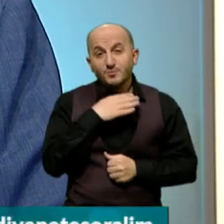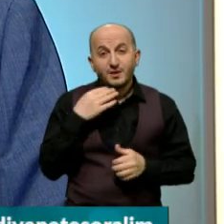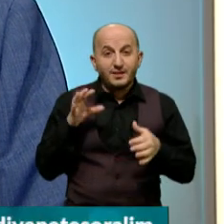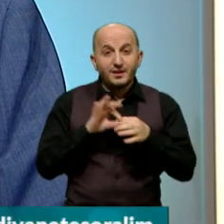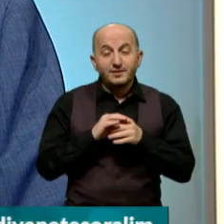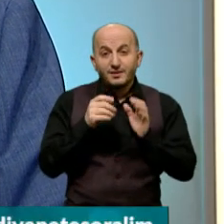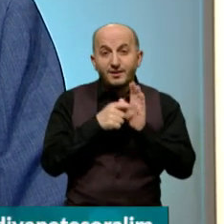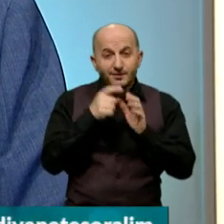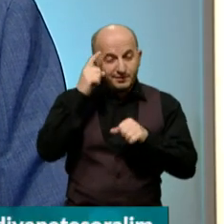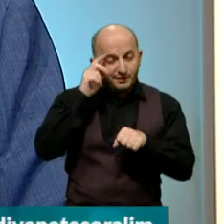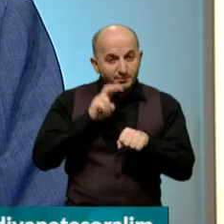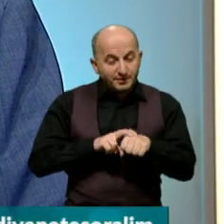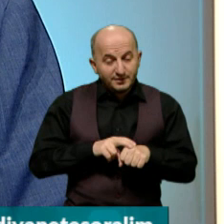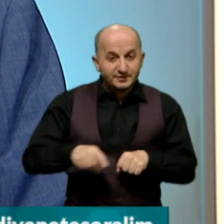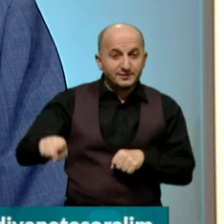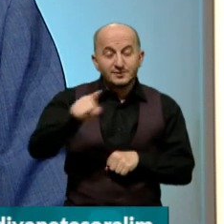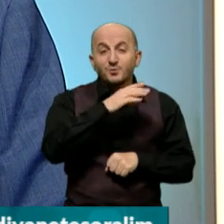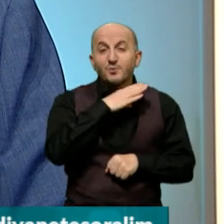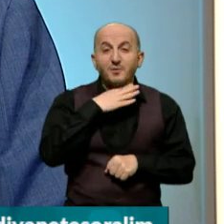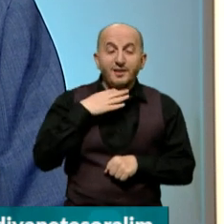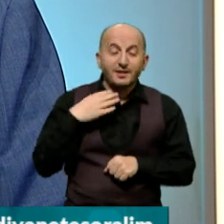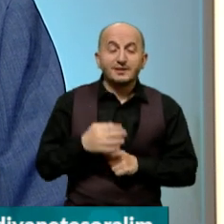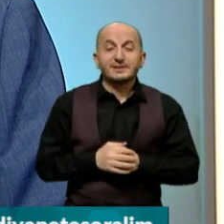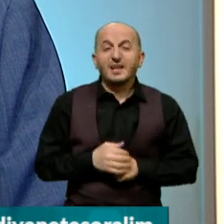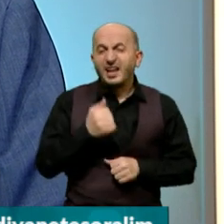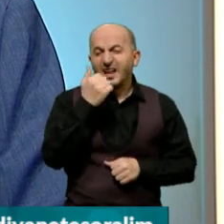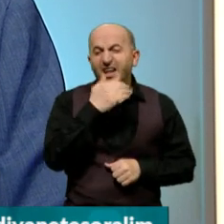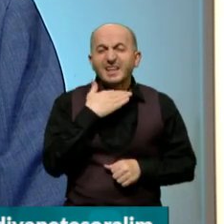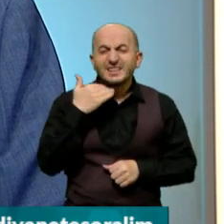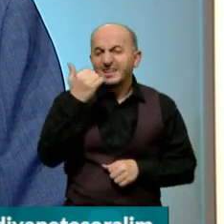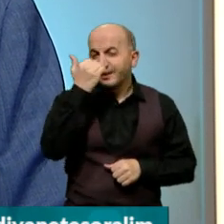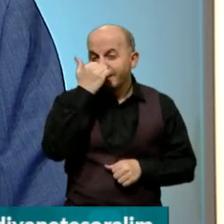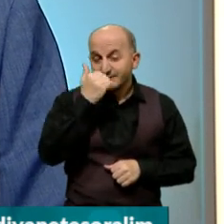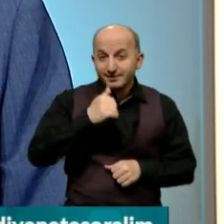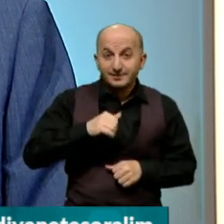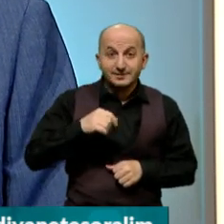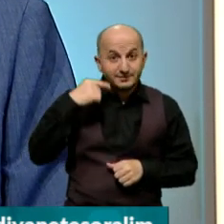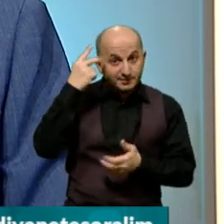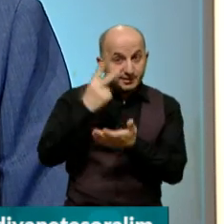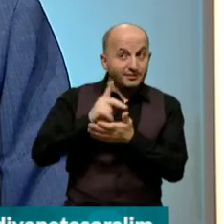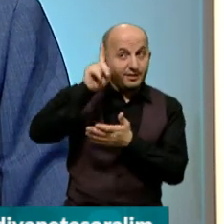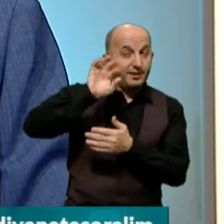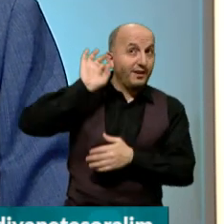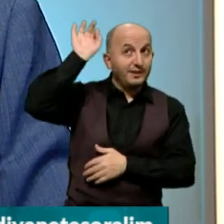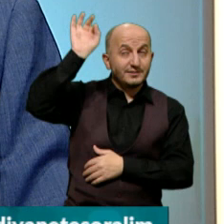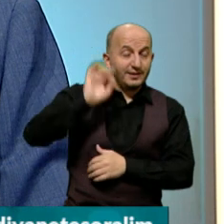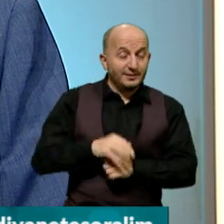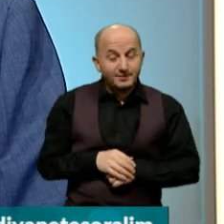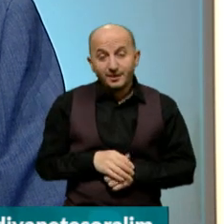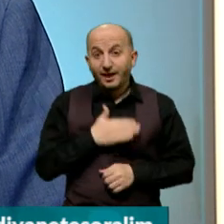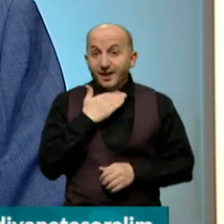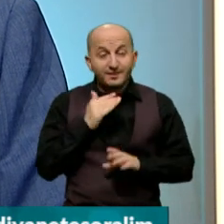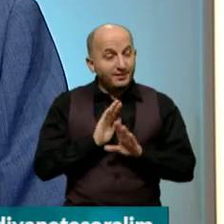ayet aklıma geldi. Sizin kurbanlarınızın efendim eti bundan önce sizin niyetiniz Allah'a. Ya. Yani